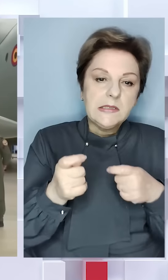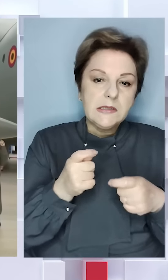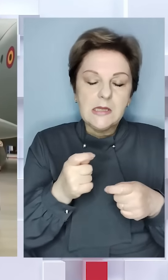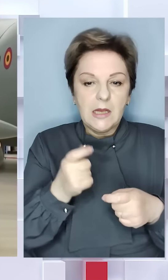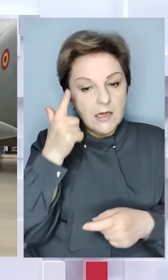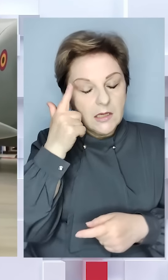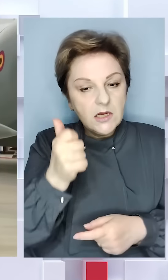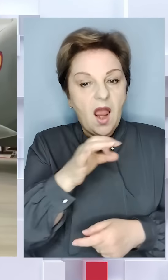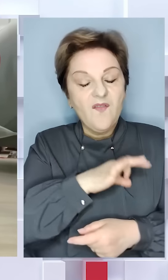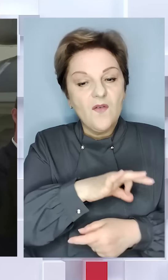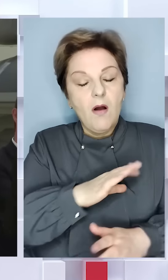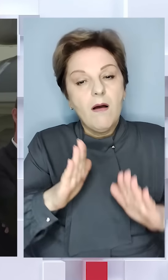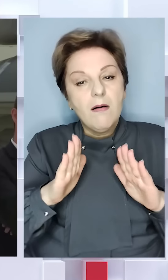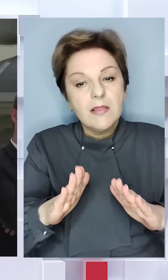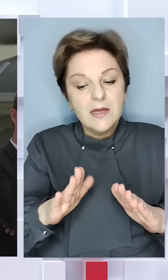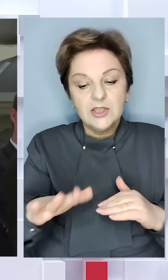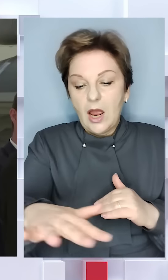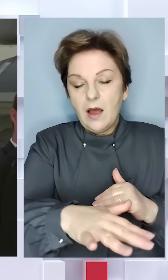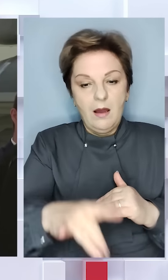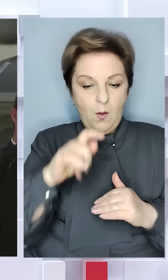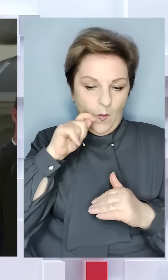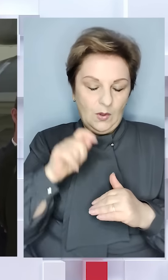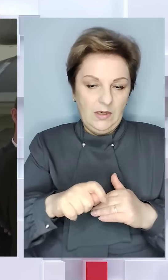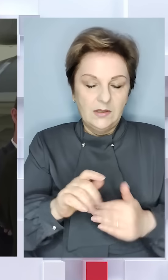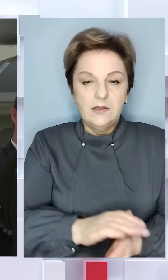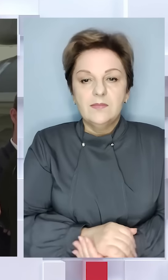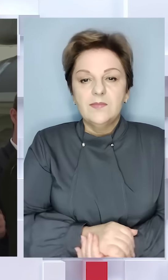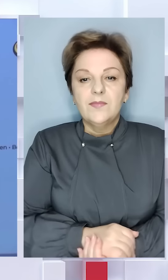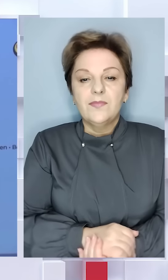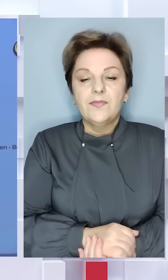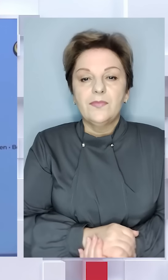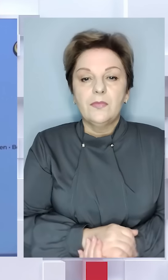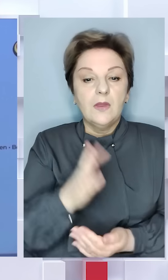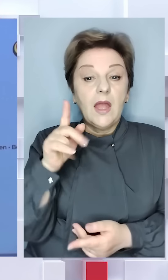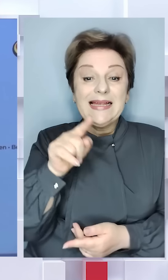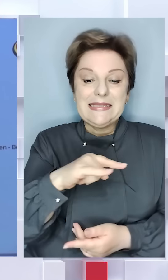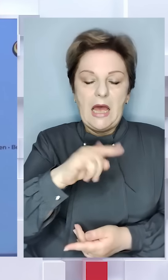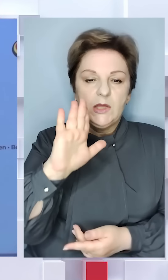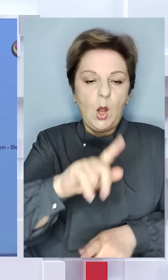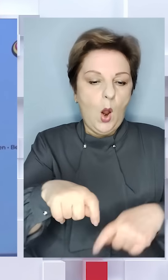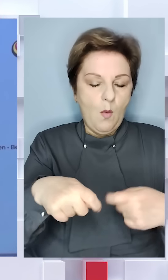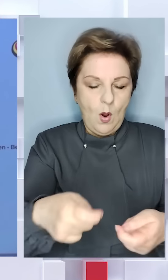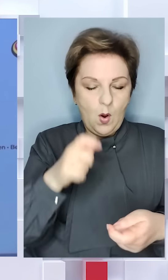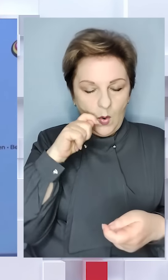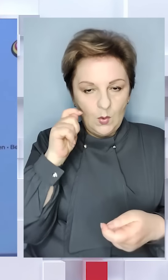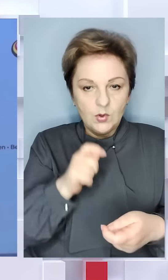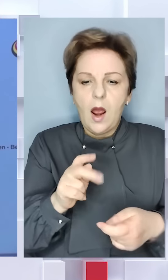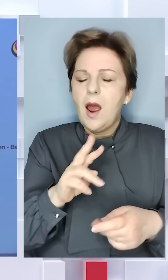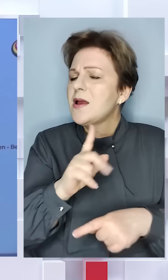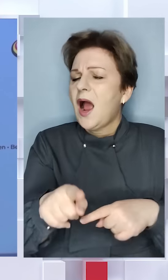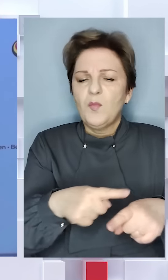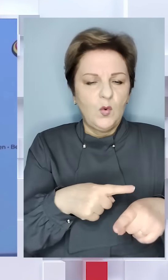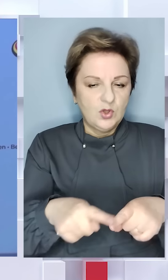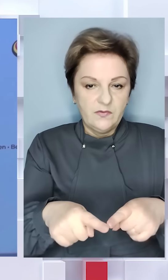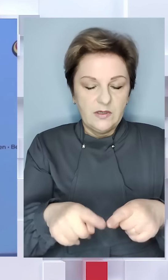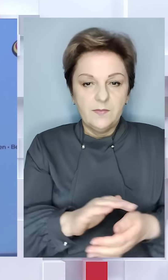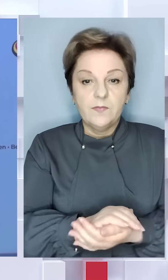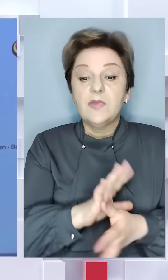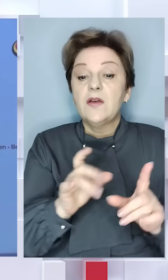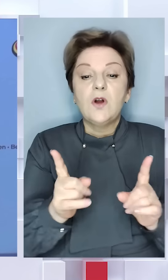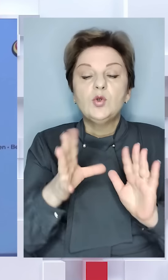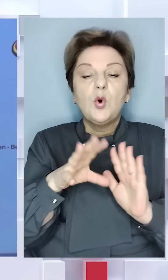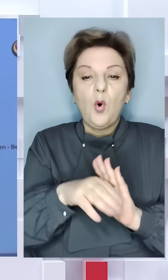застереженням використовувати лише на українській території. Ці літаки будуть надані Україні якомога швидше.